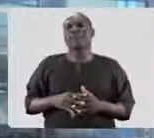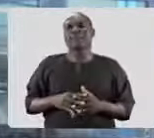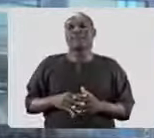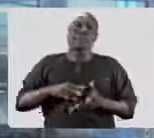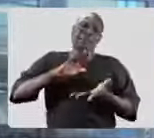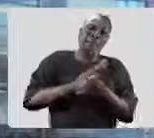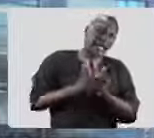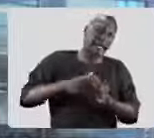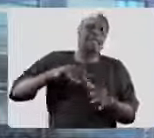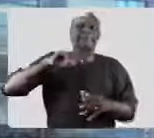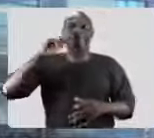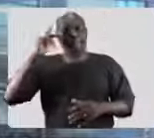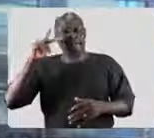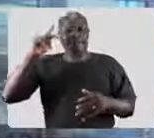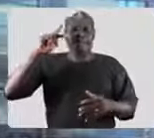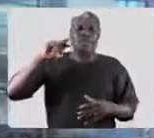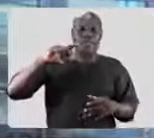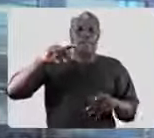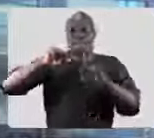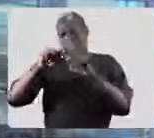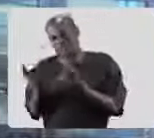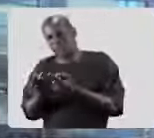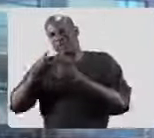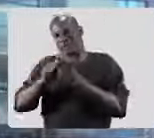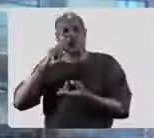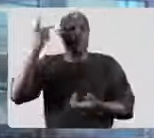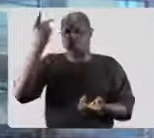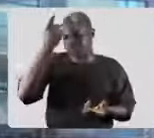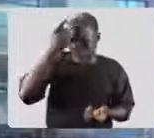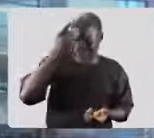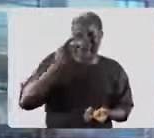Ye de party, some politics ni kata ye niya, enye ma enko yeno, yentu minka.